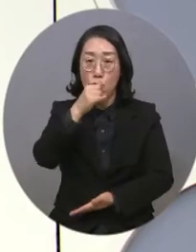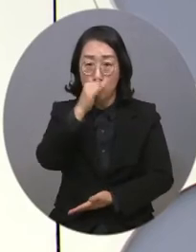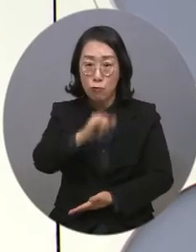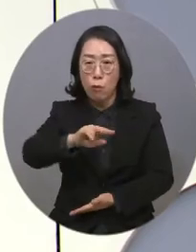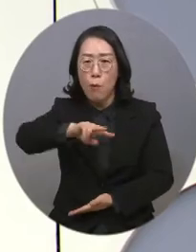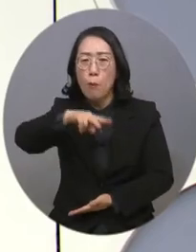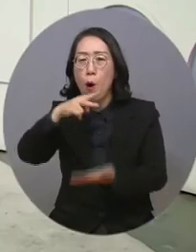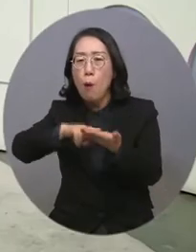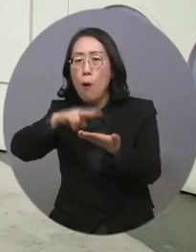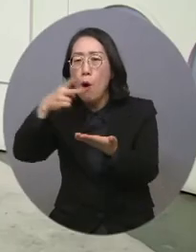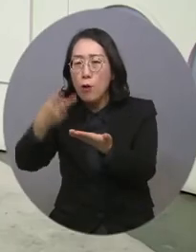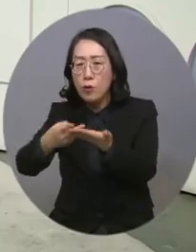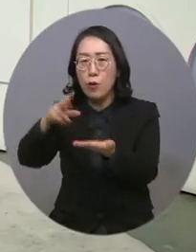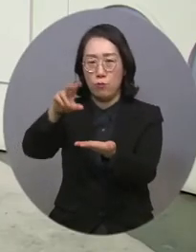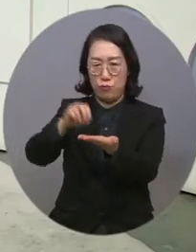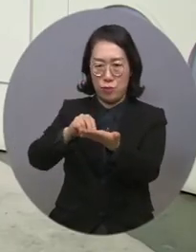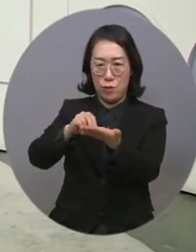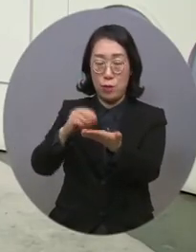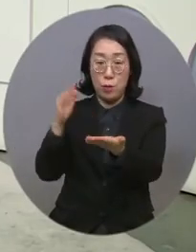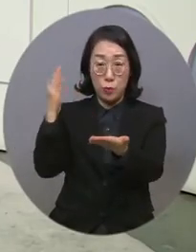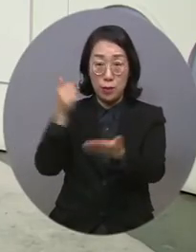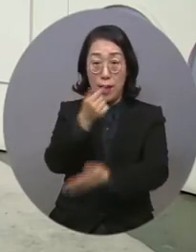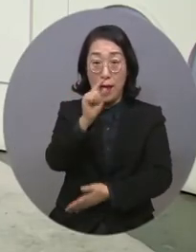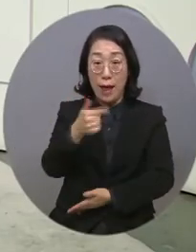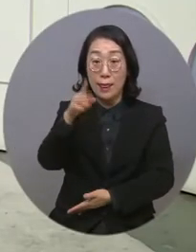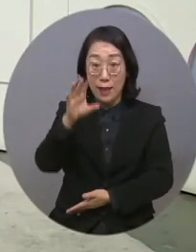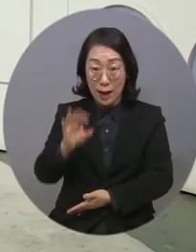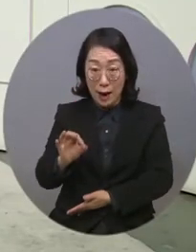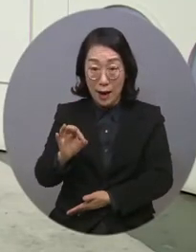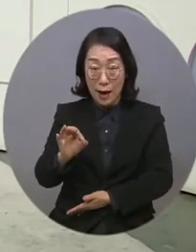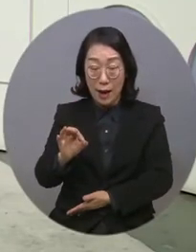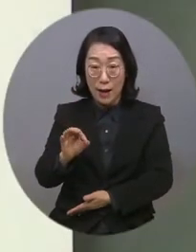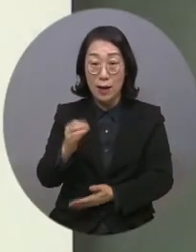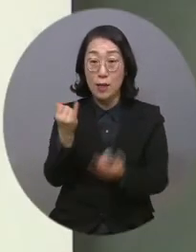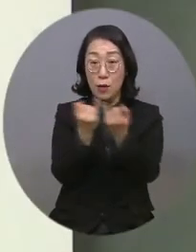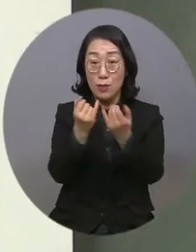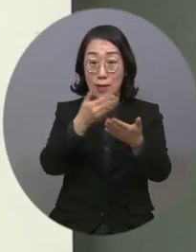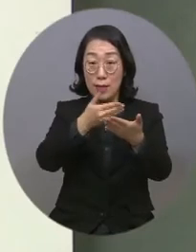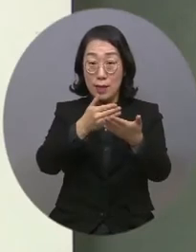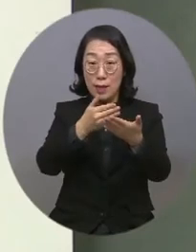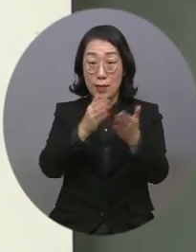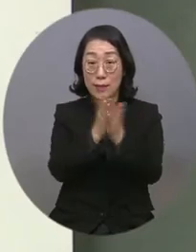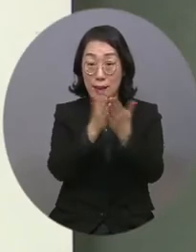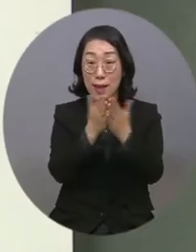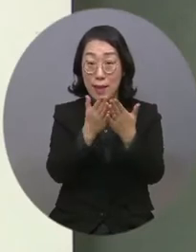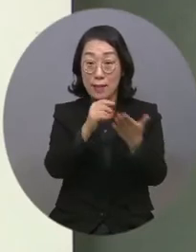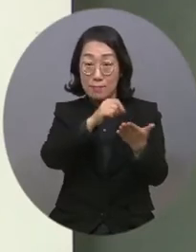안 되니까 그런 거예요. 우리 몇 년 전에 우리 한강에 한강 그 여류 작가의